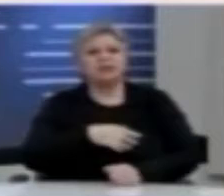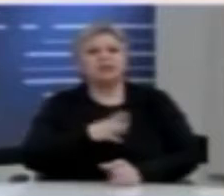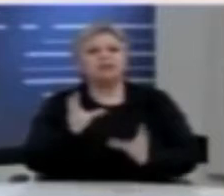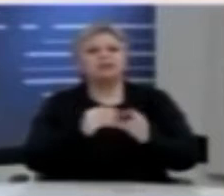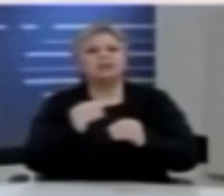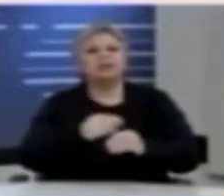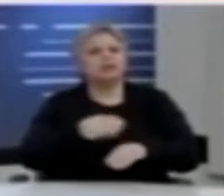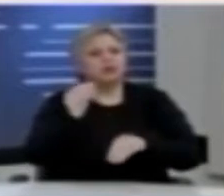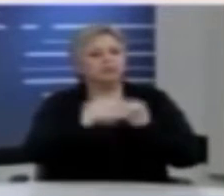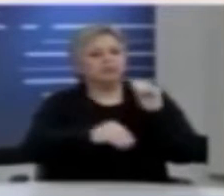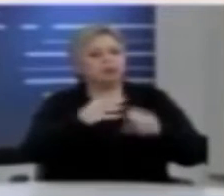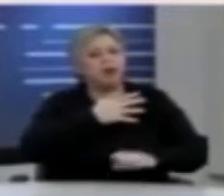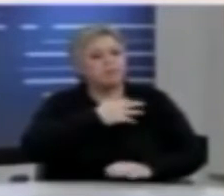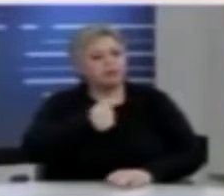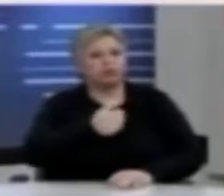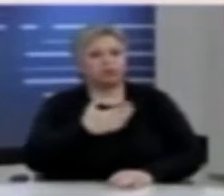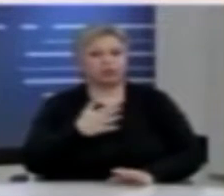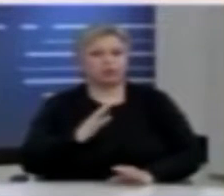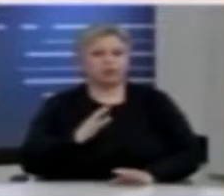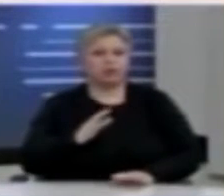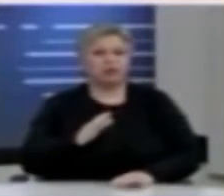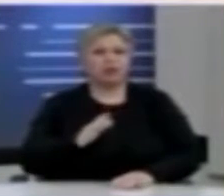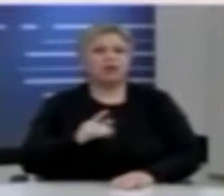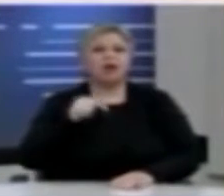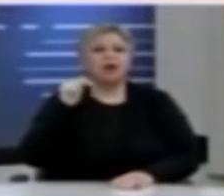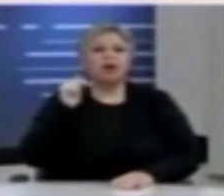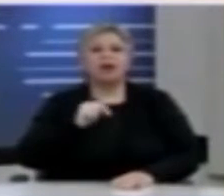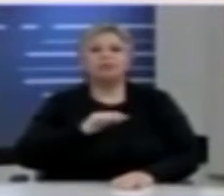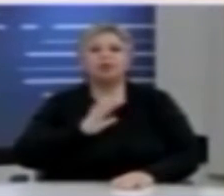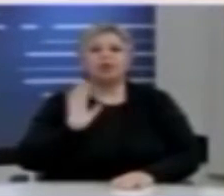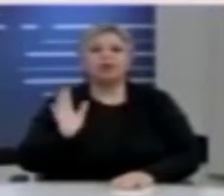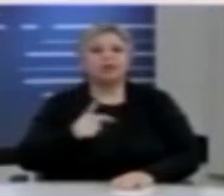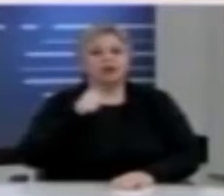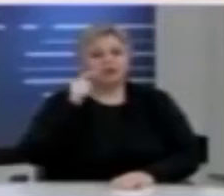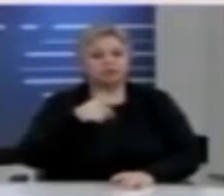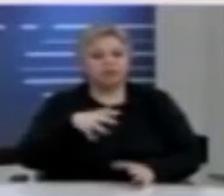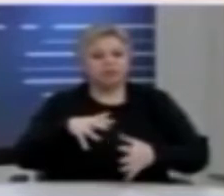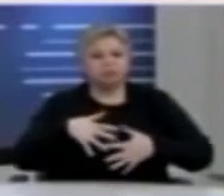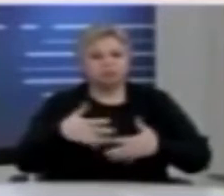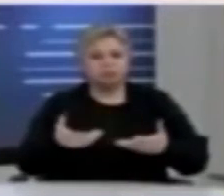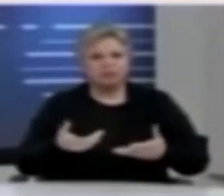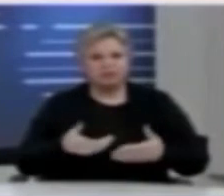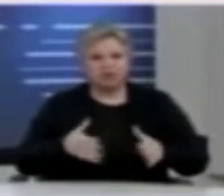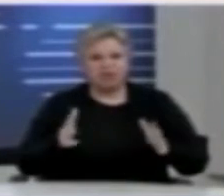εμπιστοσύνης προς την κυβέρνηση, αλλά για την τελευταία πράξη μιας πολιτικής φαρσοκομωδίας.